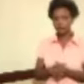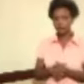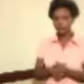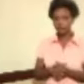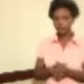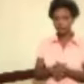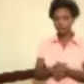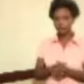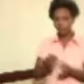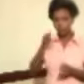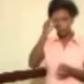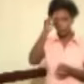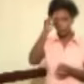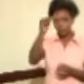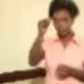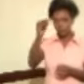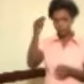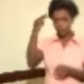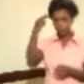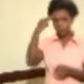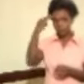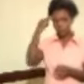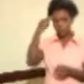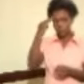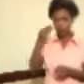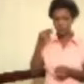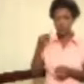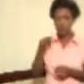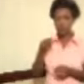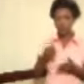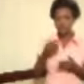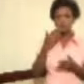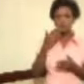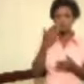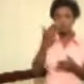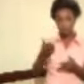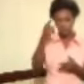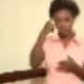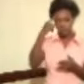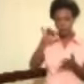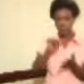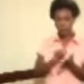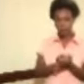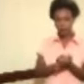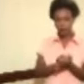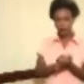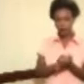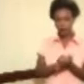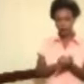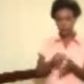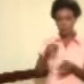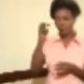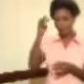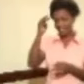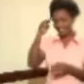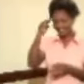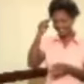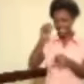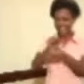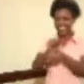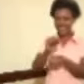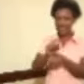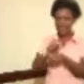Oui, Michel Mantelli, je vous remercie. Tout chiffre ça, vous avez pas besoin de bailler moi-même. Faites travail là. Puisqu'on vous dit, faites travail là. Faites travail